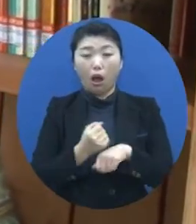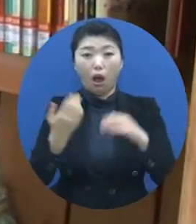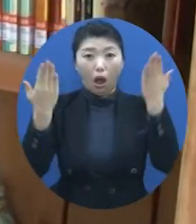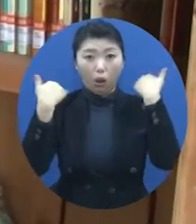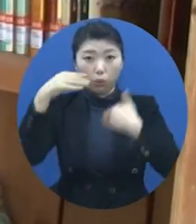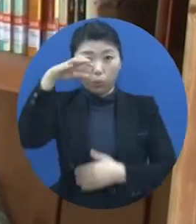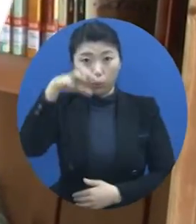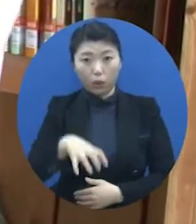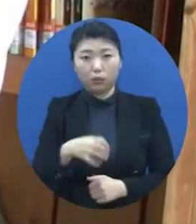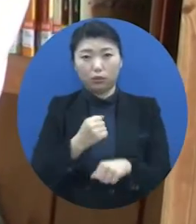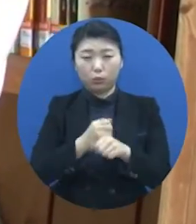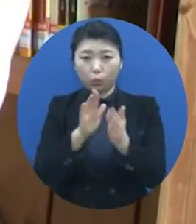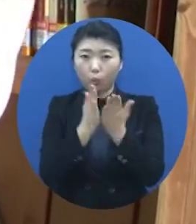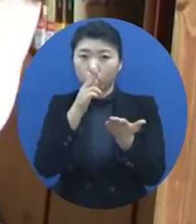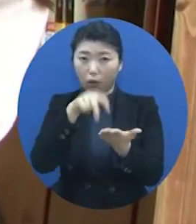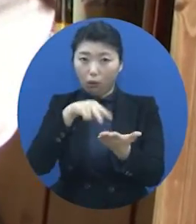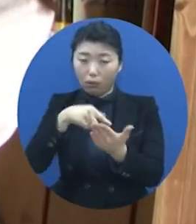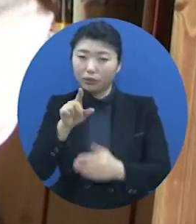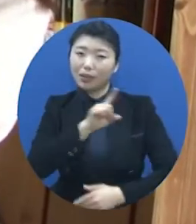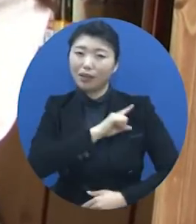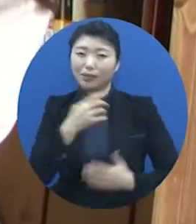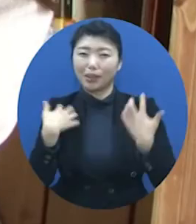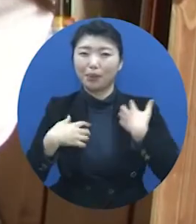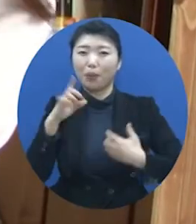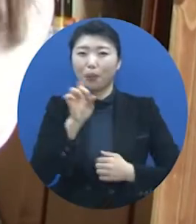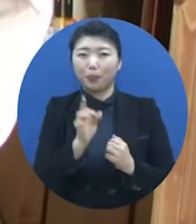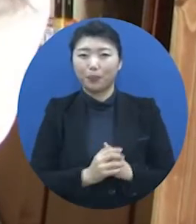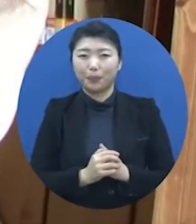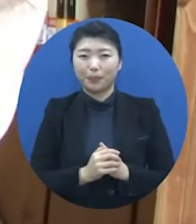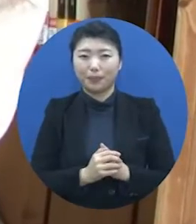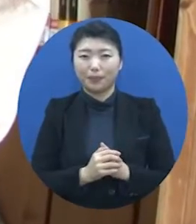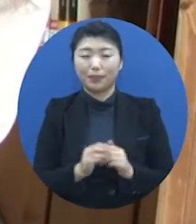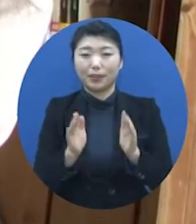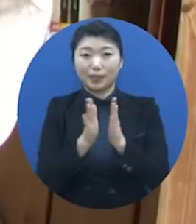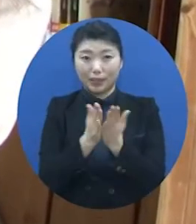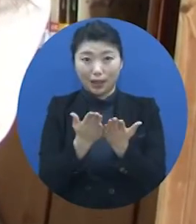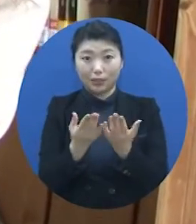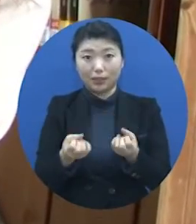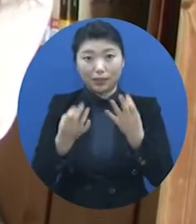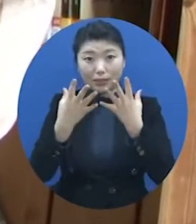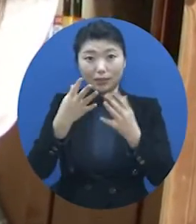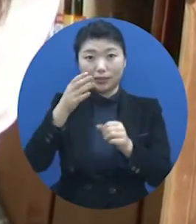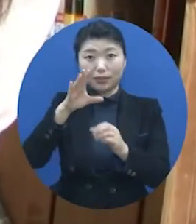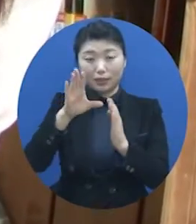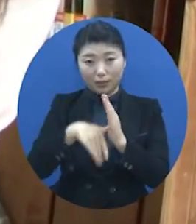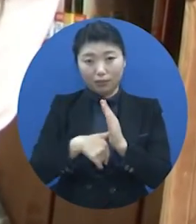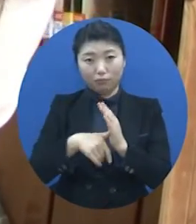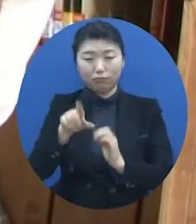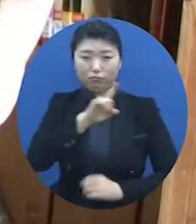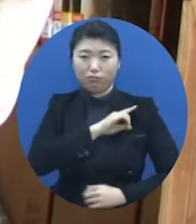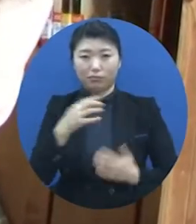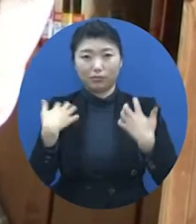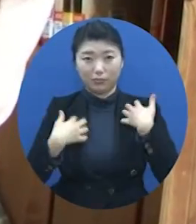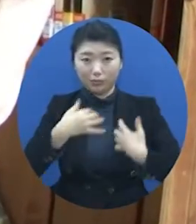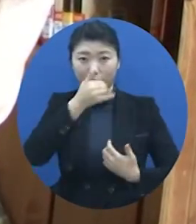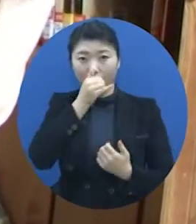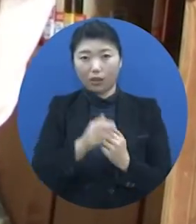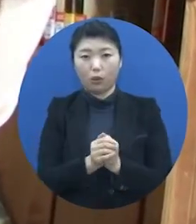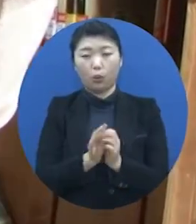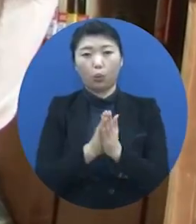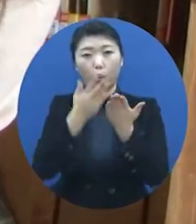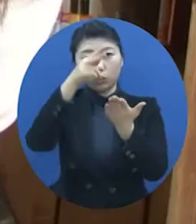다양한 독서 활동을 했다고 들었는데 어떤 게 제일 재밌었어요? 책장 칠 때가 재밌었고 저희